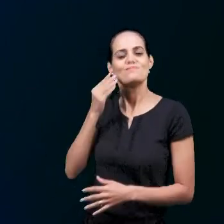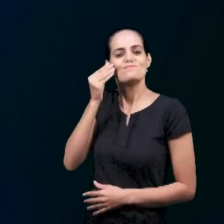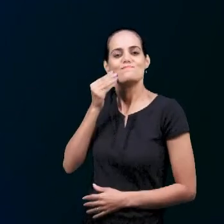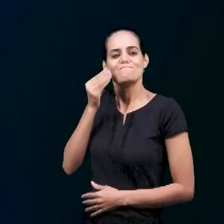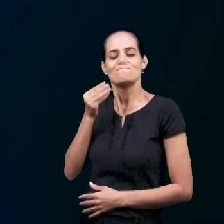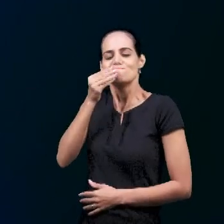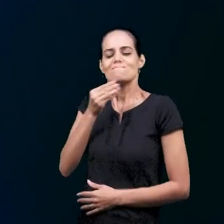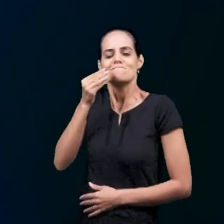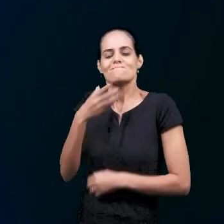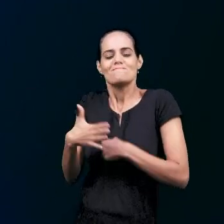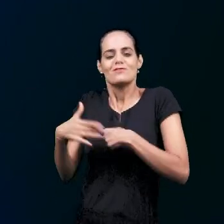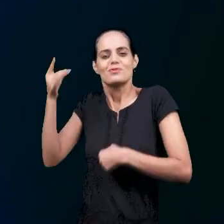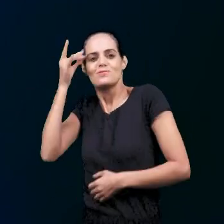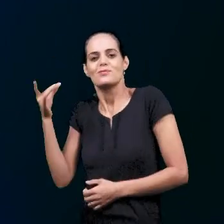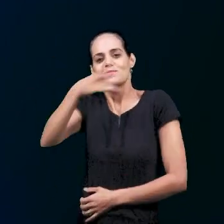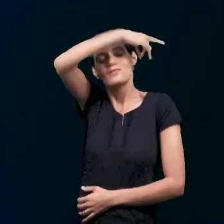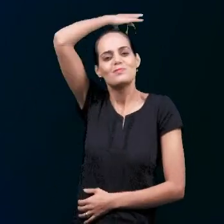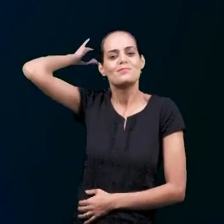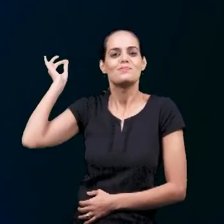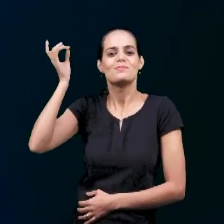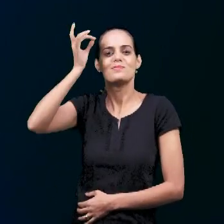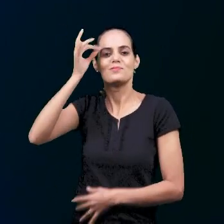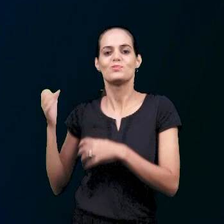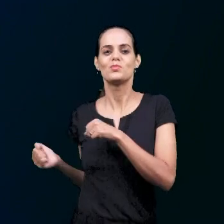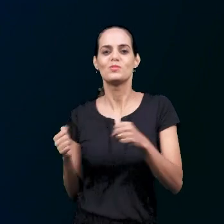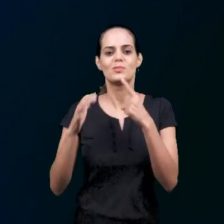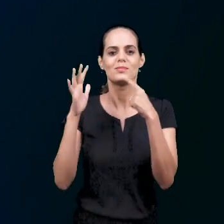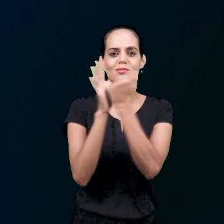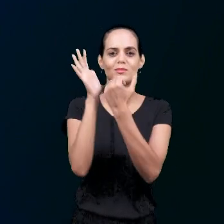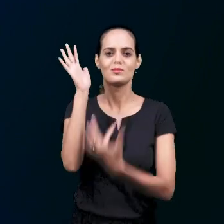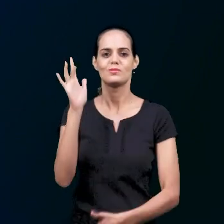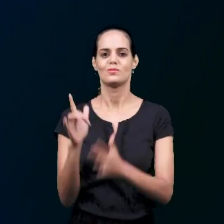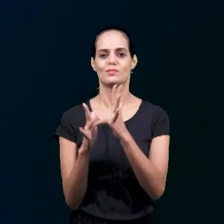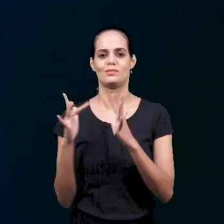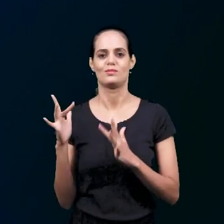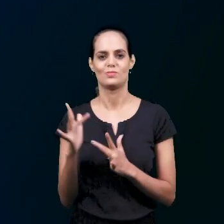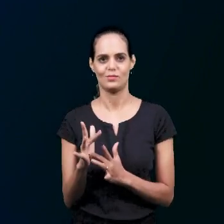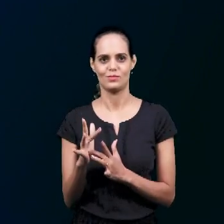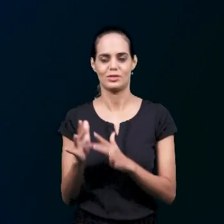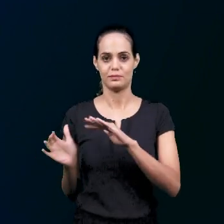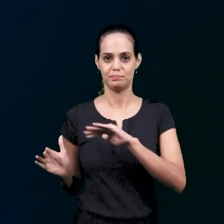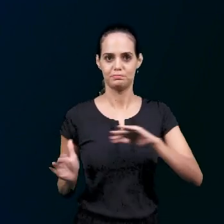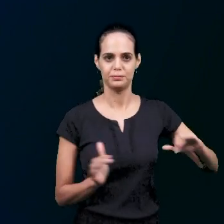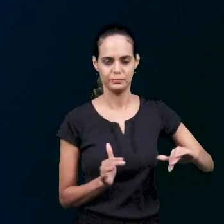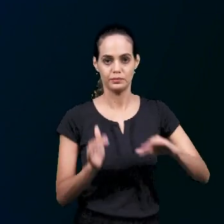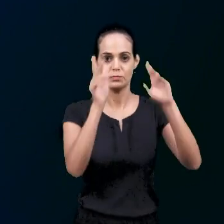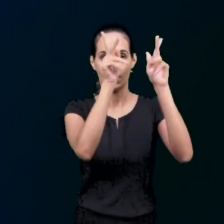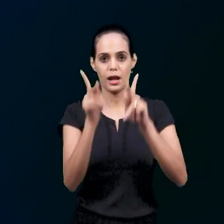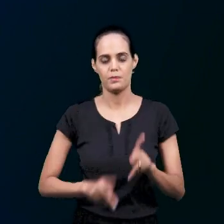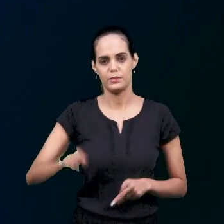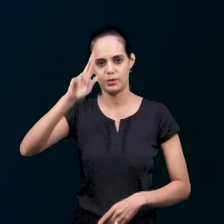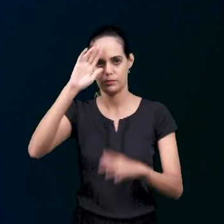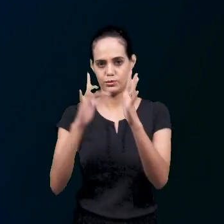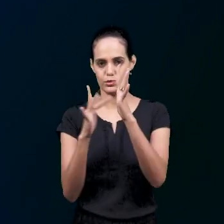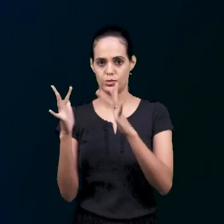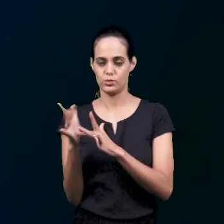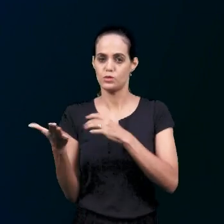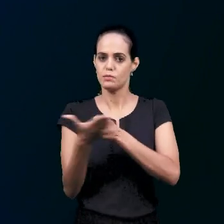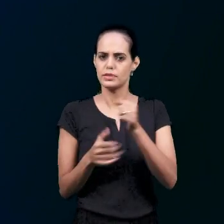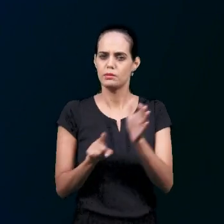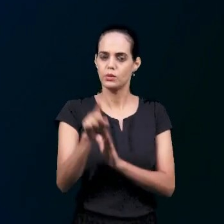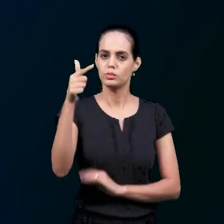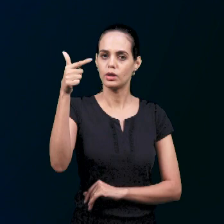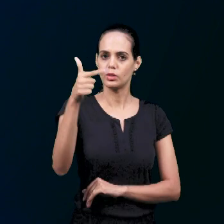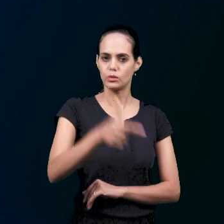elle se bénéficie de la douceur du Saint-Esprit et la ressource du pouvoir du sang de Jésus. La paix du Seigneur